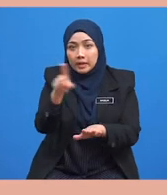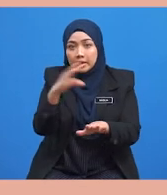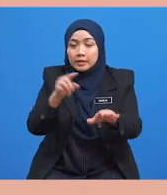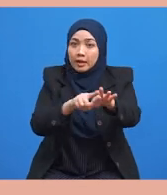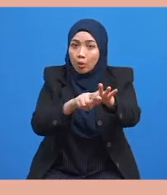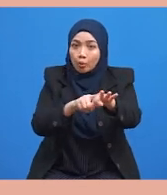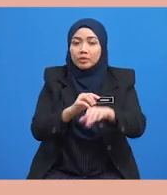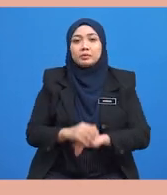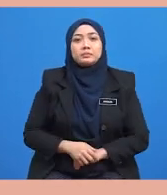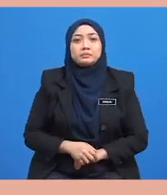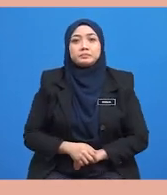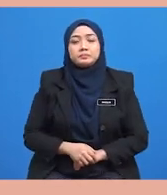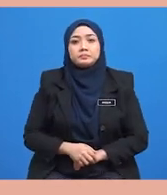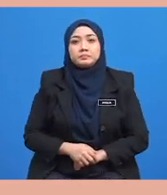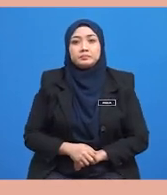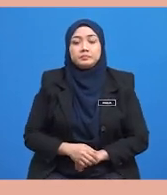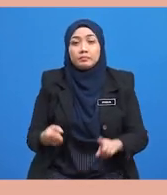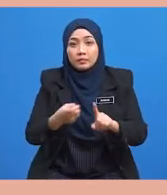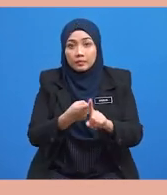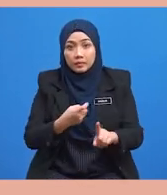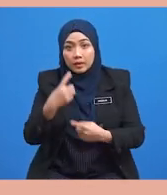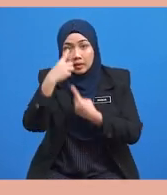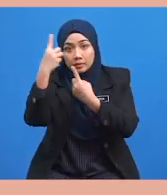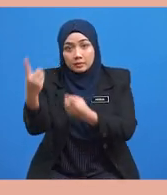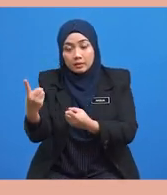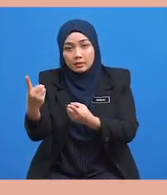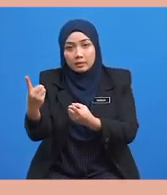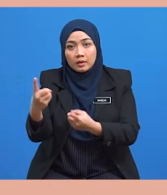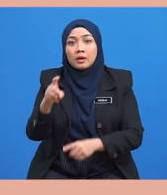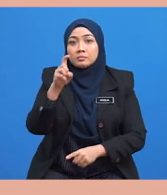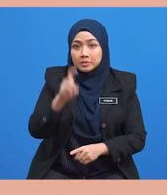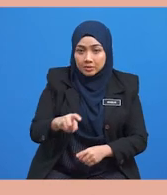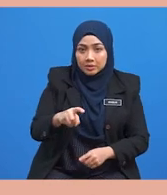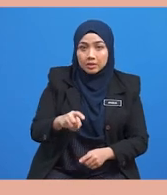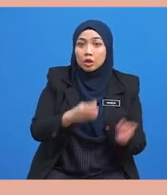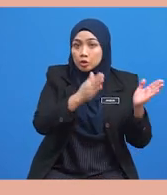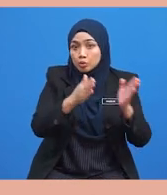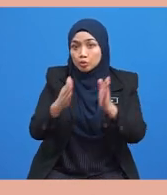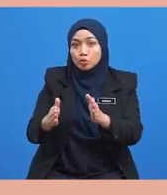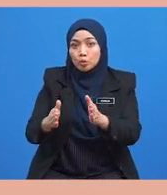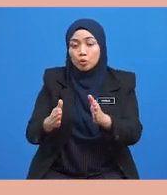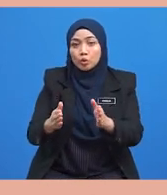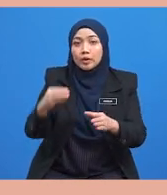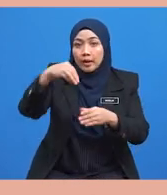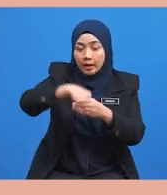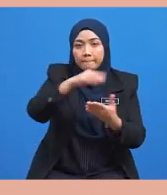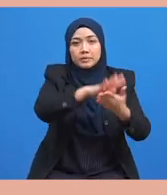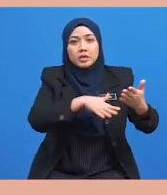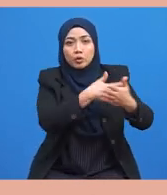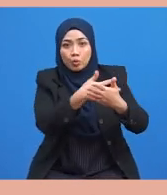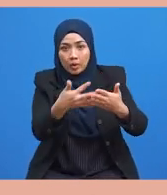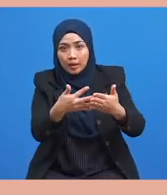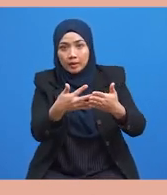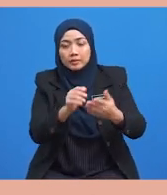Daripada data yang kita perolehi, pertama, data hendaklah disusun dalam bentuk jadual.